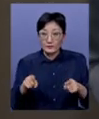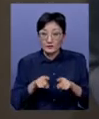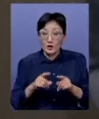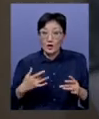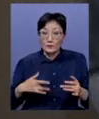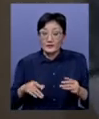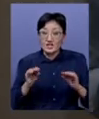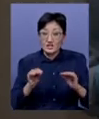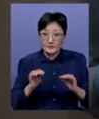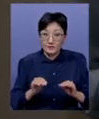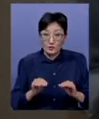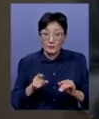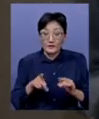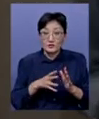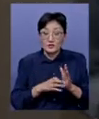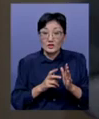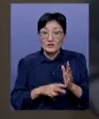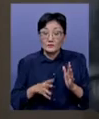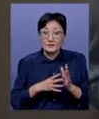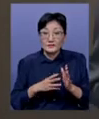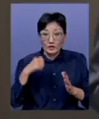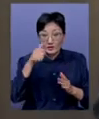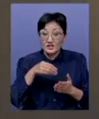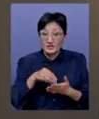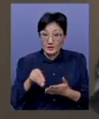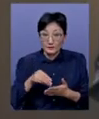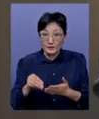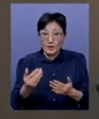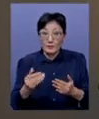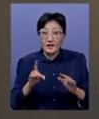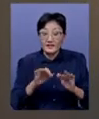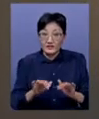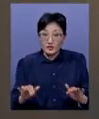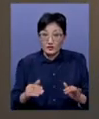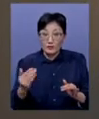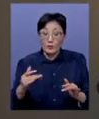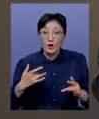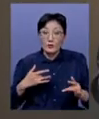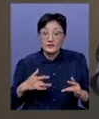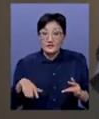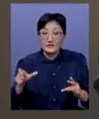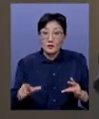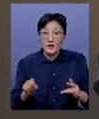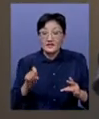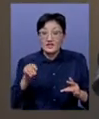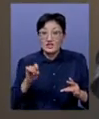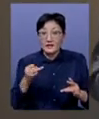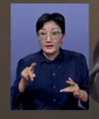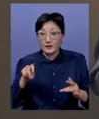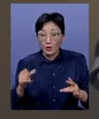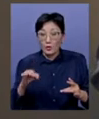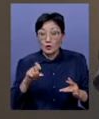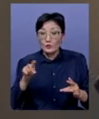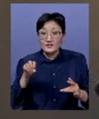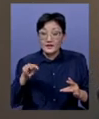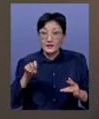аспапта дүниеге келген. 1979 жылы сатып алынған бұл роялде ұлы күйшінің «Саржайлау өз елім»,